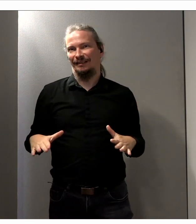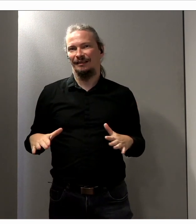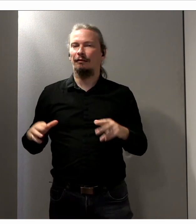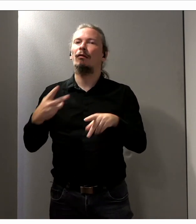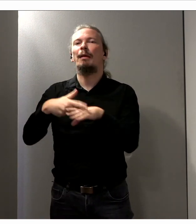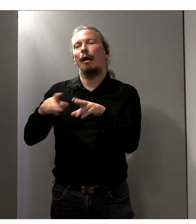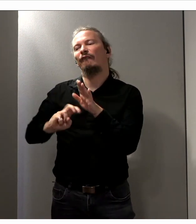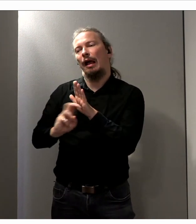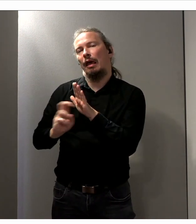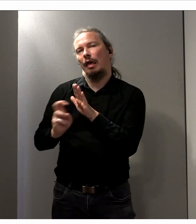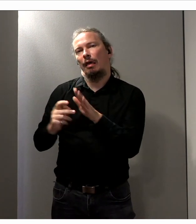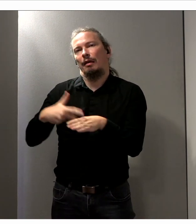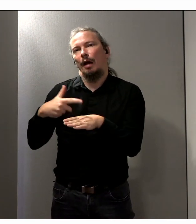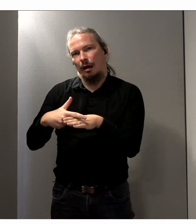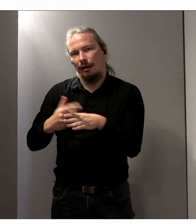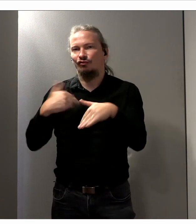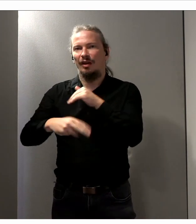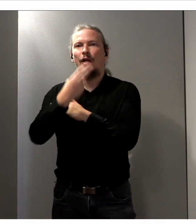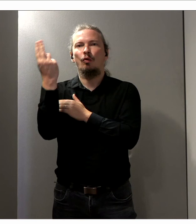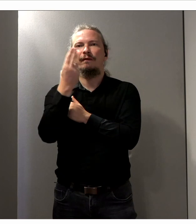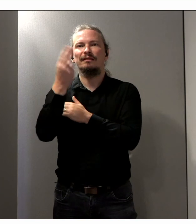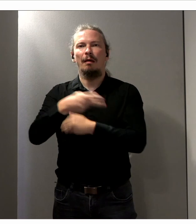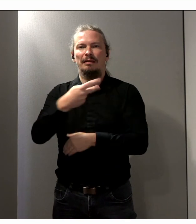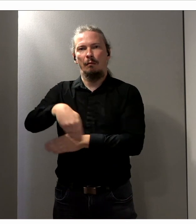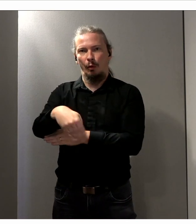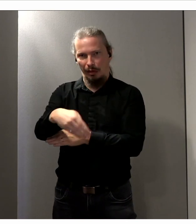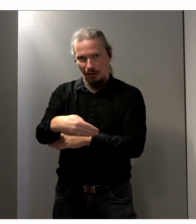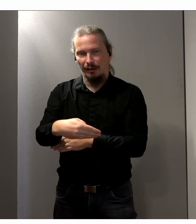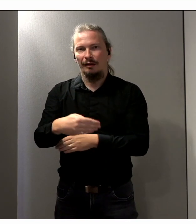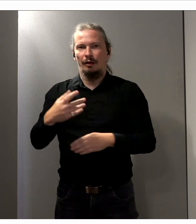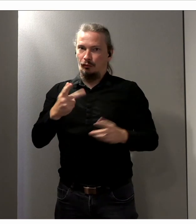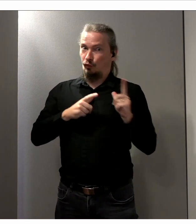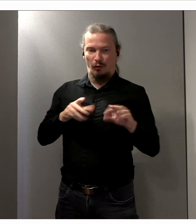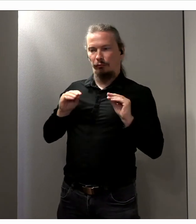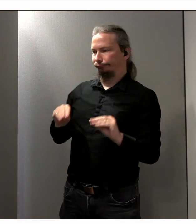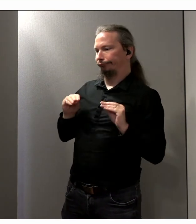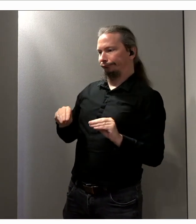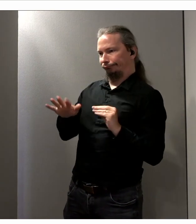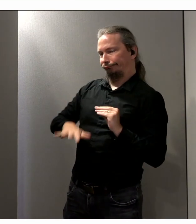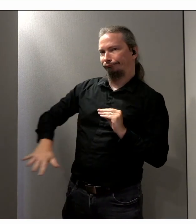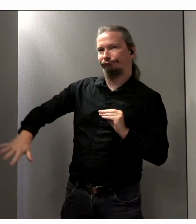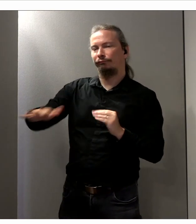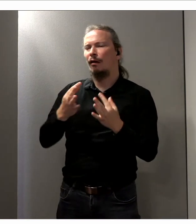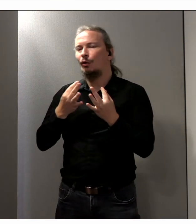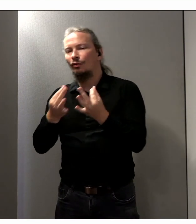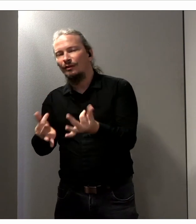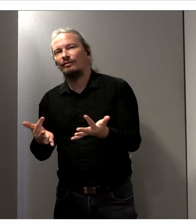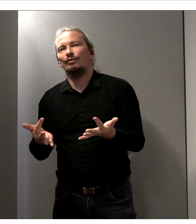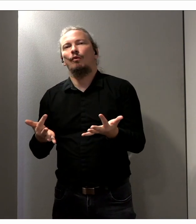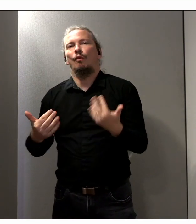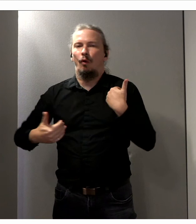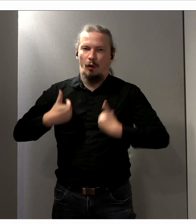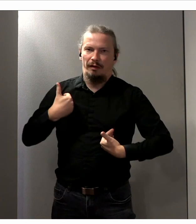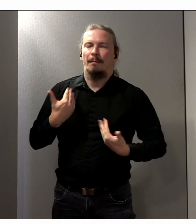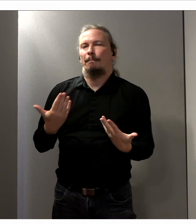comme vacataires, auprès de la Faculté de médecine de Montpellier où nous donnons des cours sur la sensibilisation